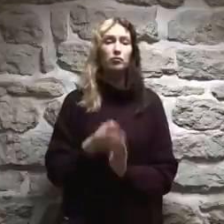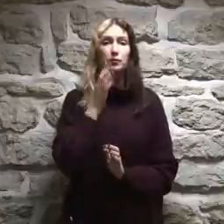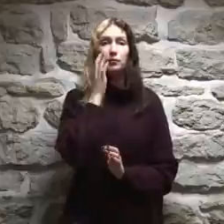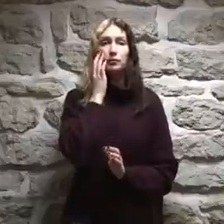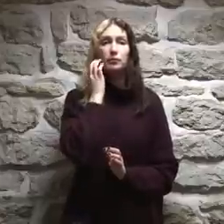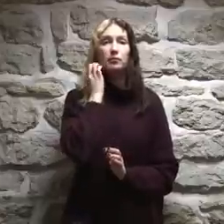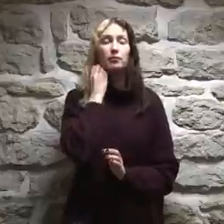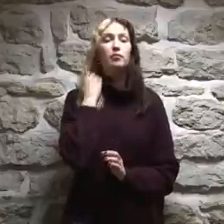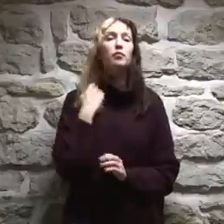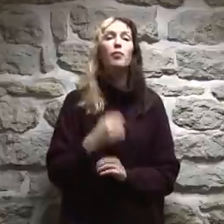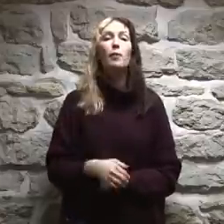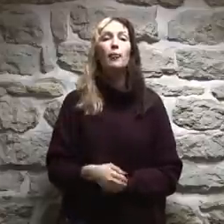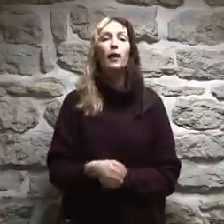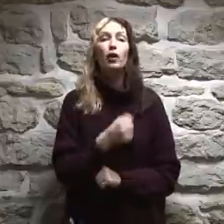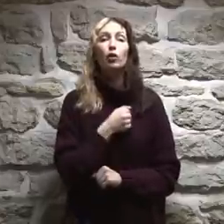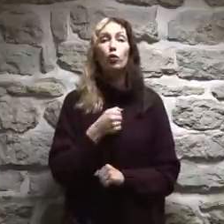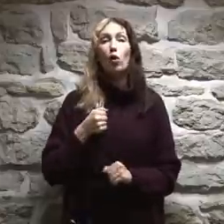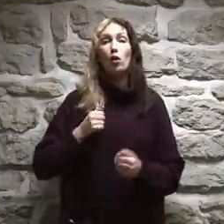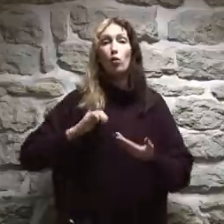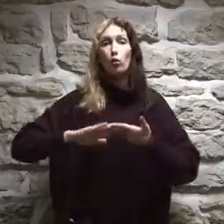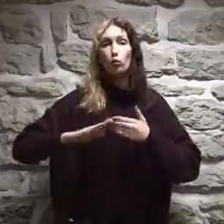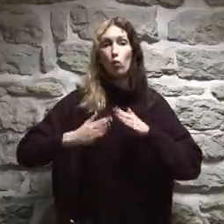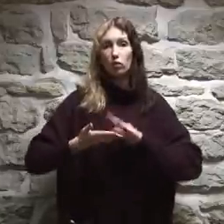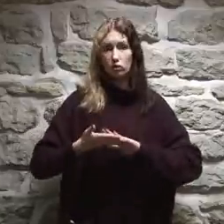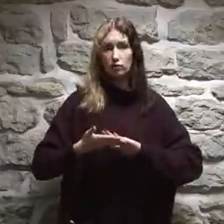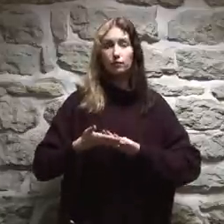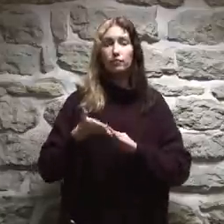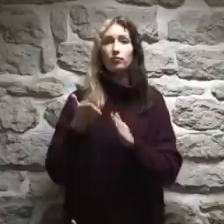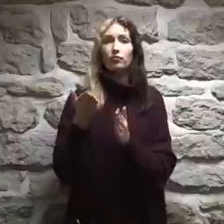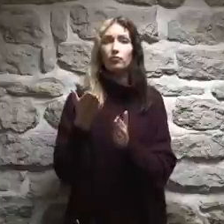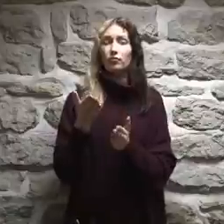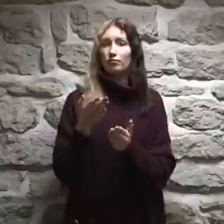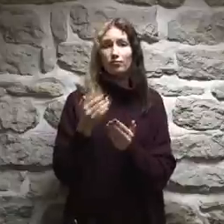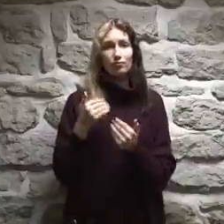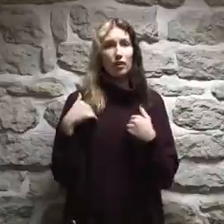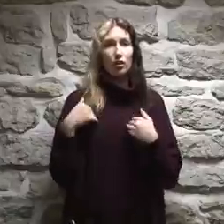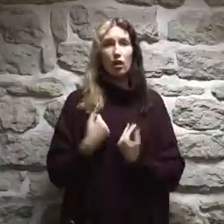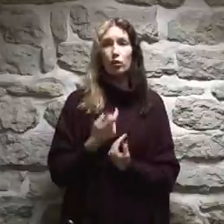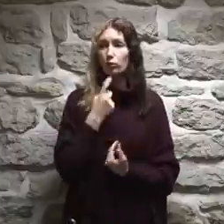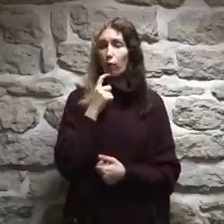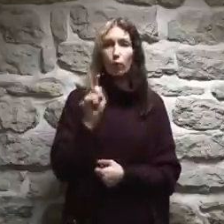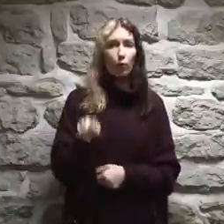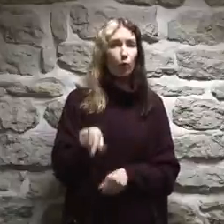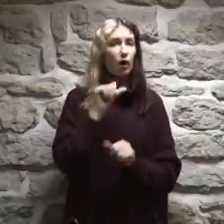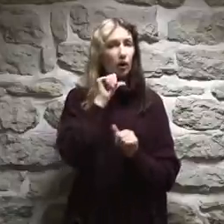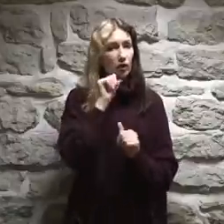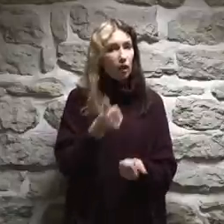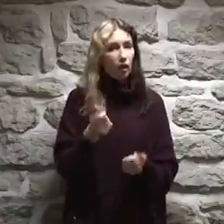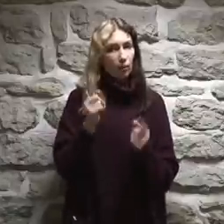Nii, julgeoleku olukorrast ei saa me paraku üle ega ümber.